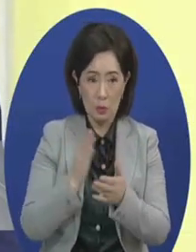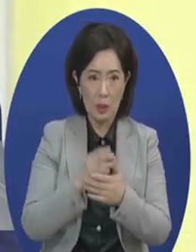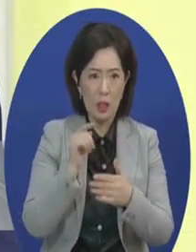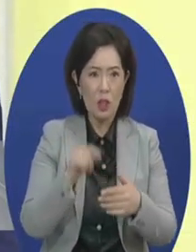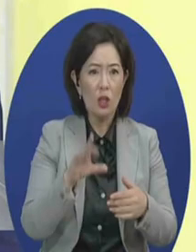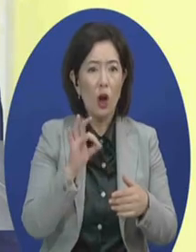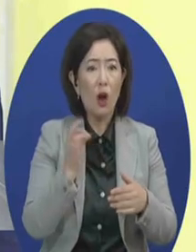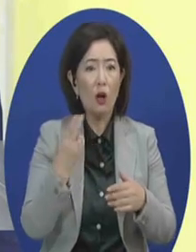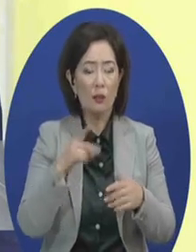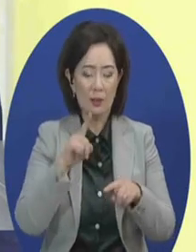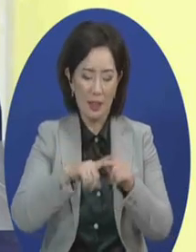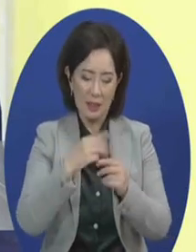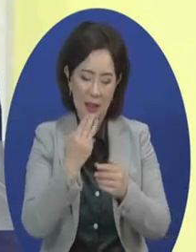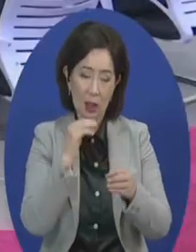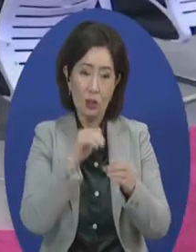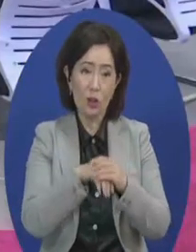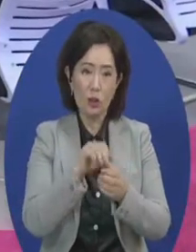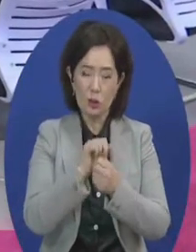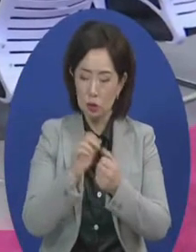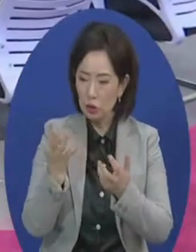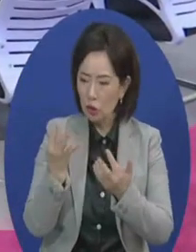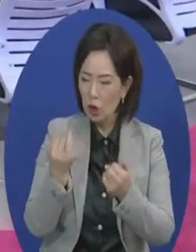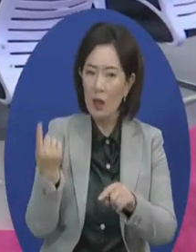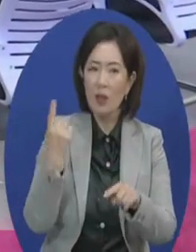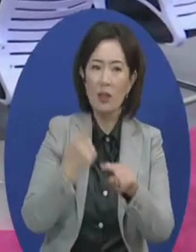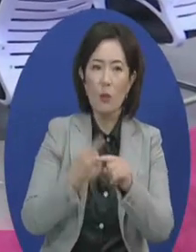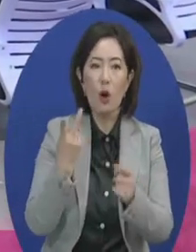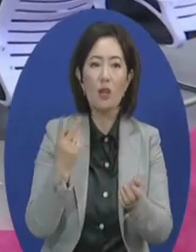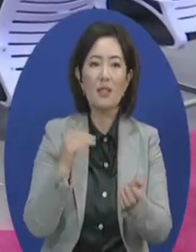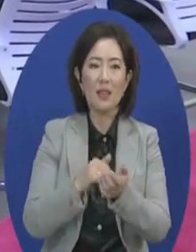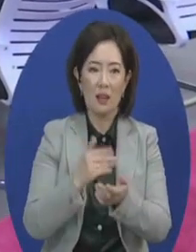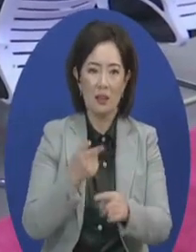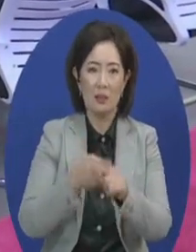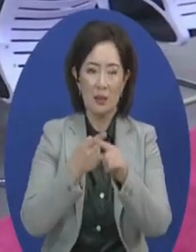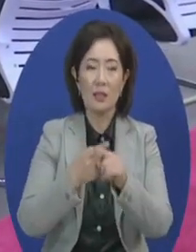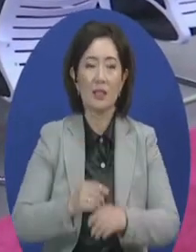Энэ онд дахин шалгалт өгөх төгсөгчдийн тоо 2 дахин нэмэгдсэн статистик байна.